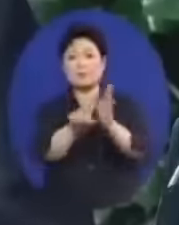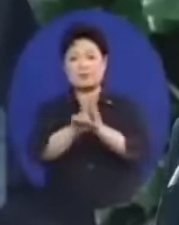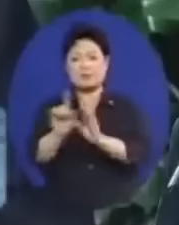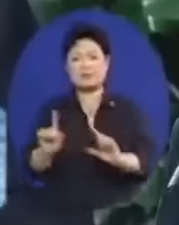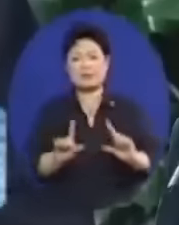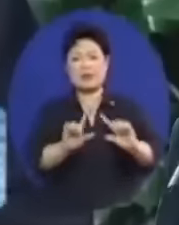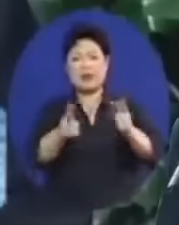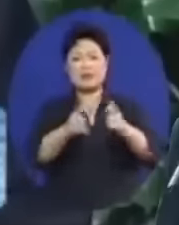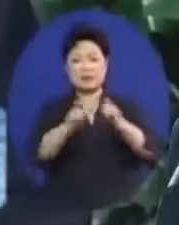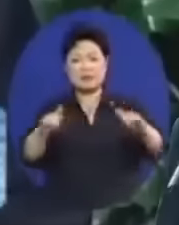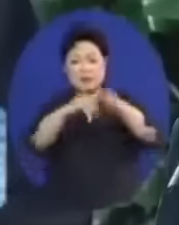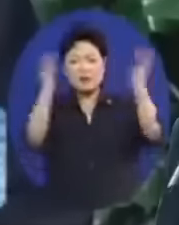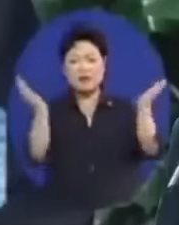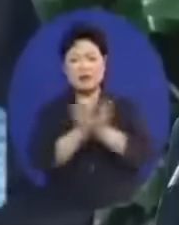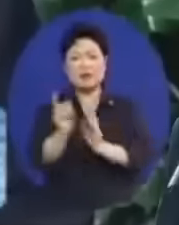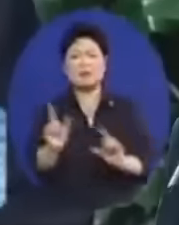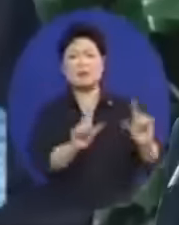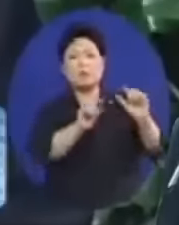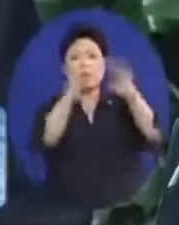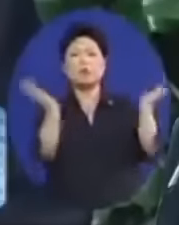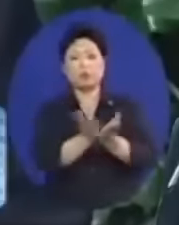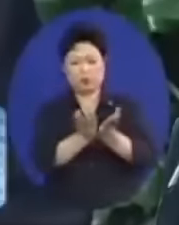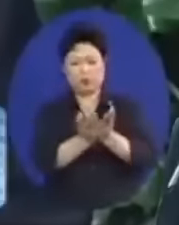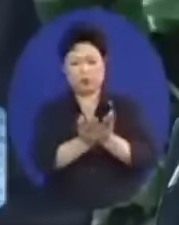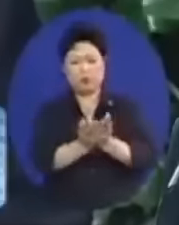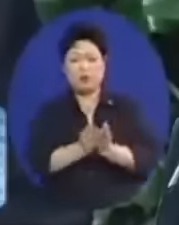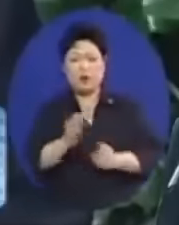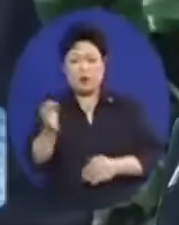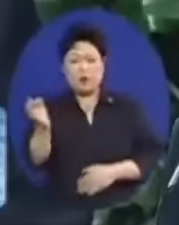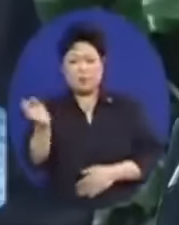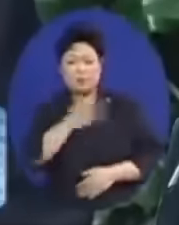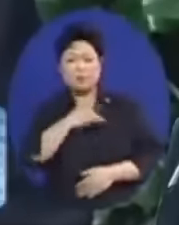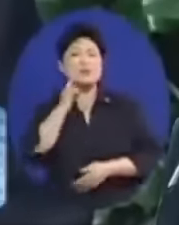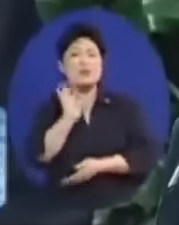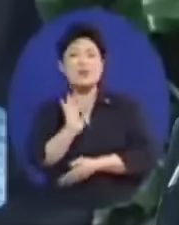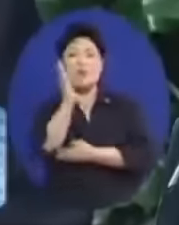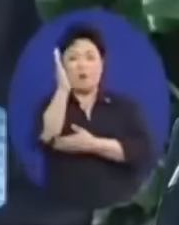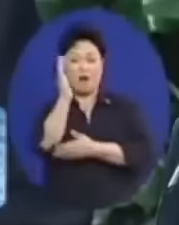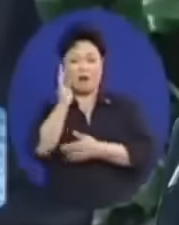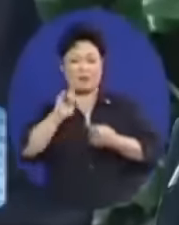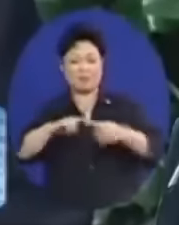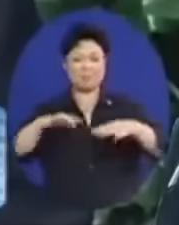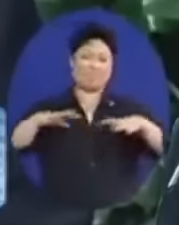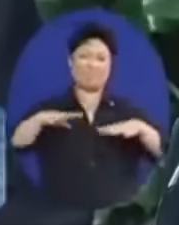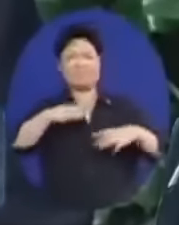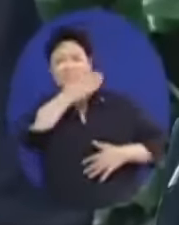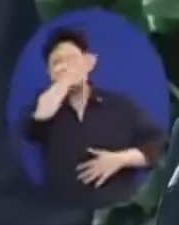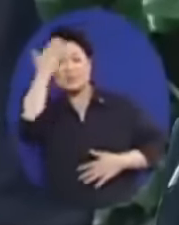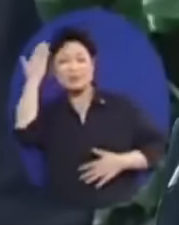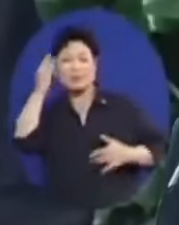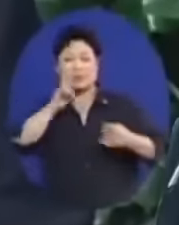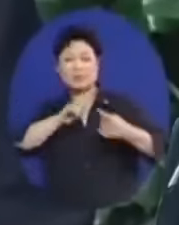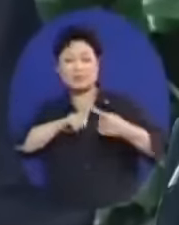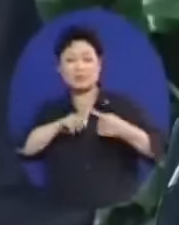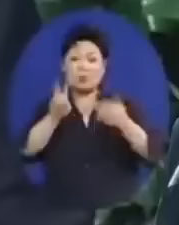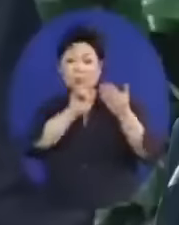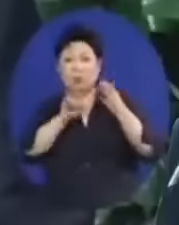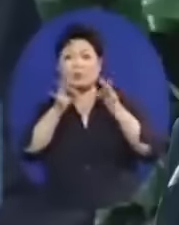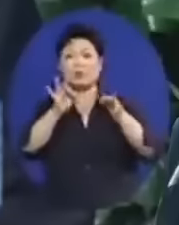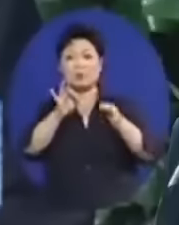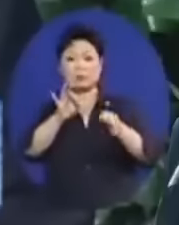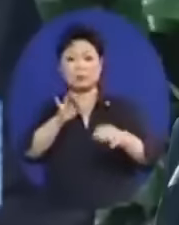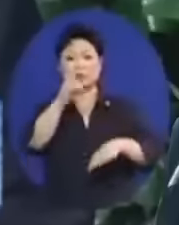생활의 전부입니다. 아무리 부귀영화 공명을 자랑한다고 청춘을 노래하고 자랑한다 해도 결국 이것밖에 없는